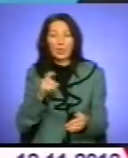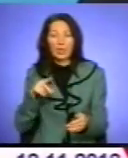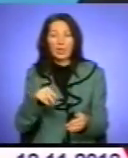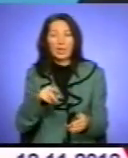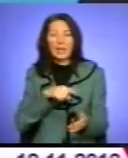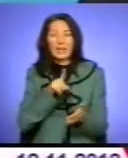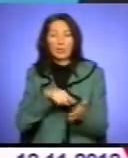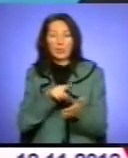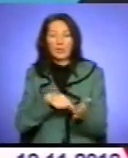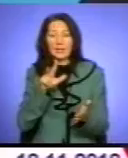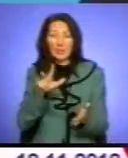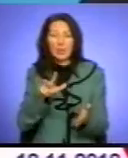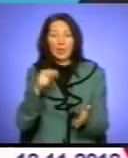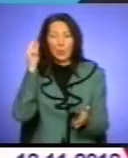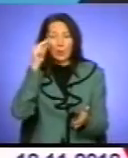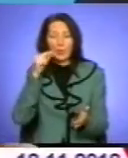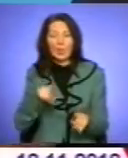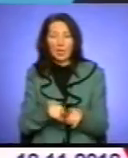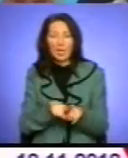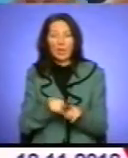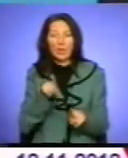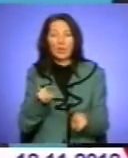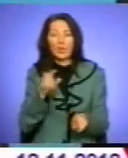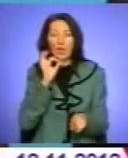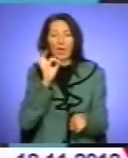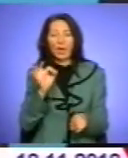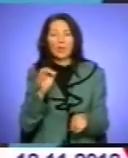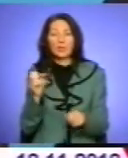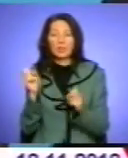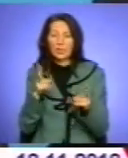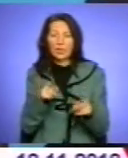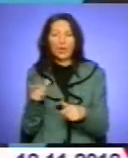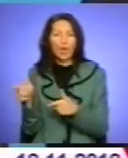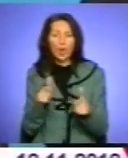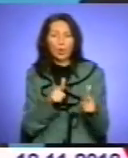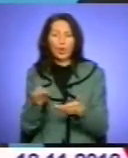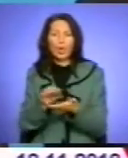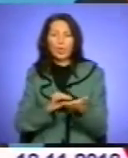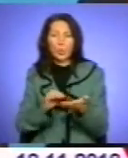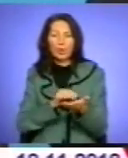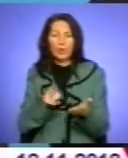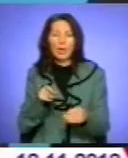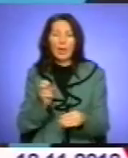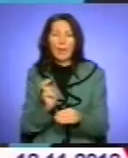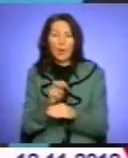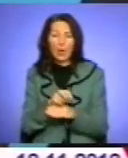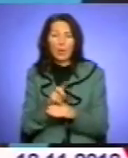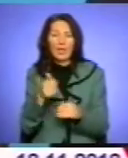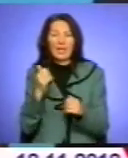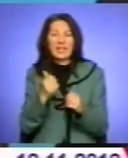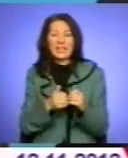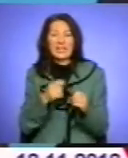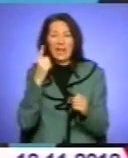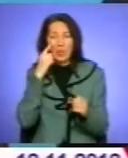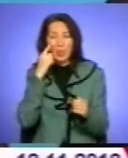предмети. Так? Він, кажуть, спеціально їх готує з репетиторами, і він приходить, і середній бал з